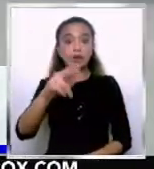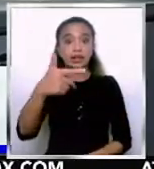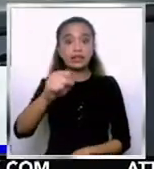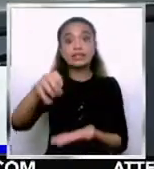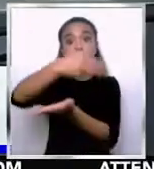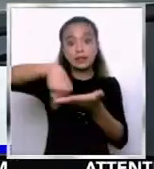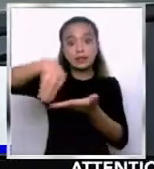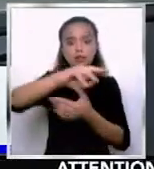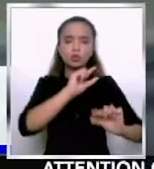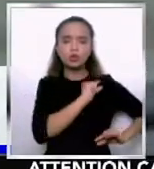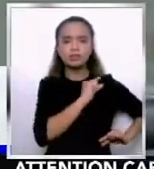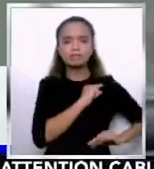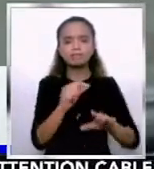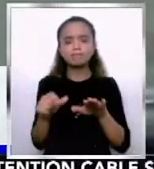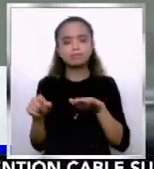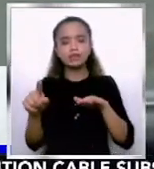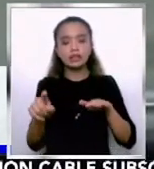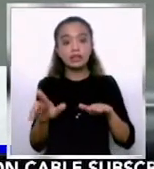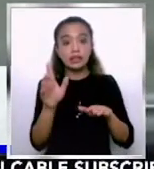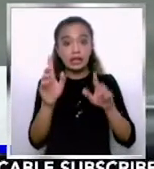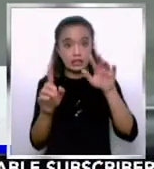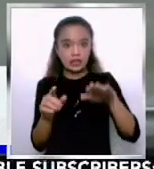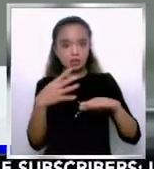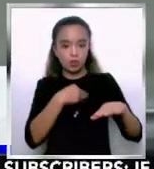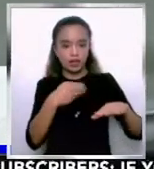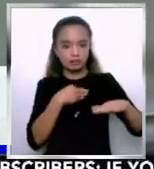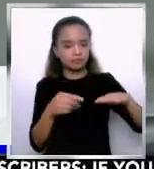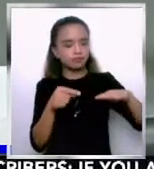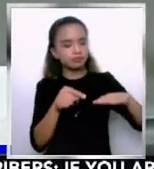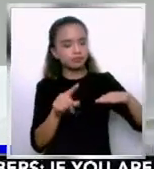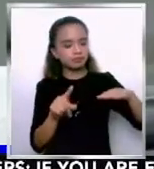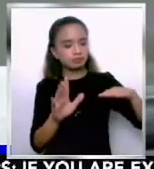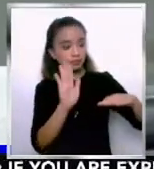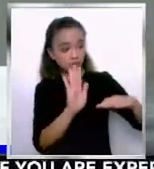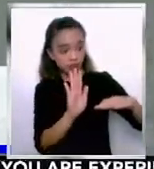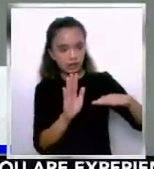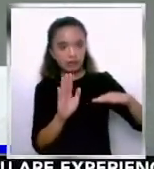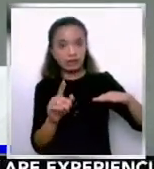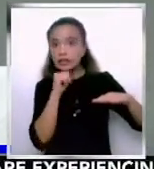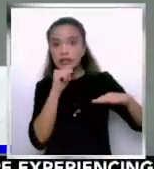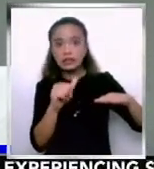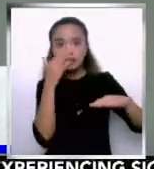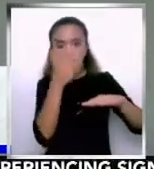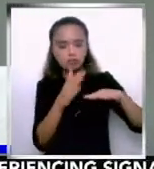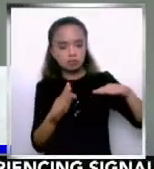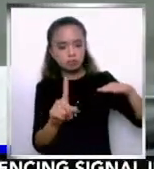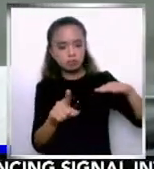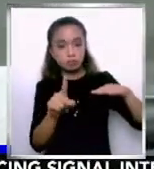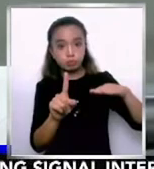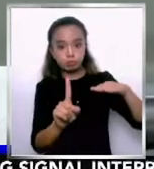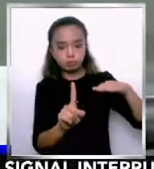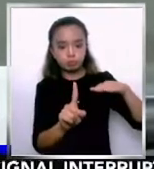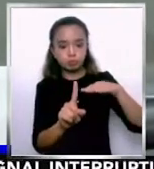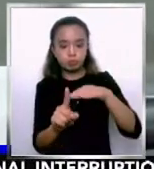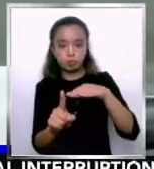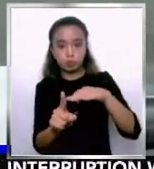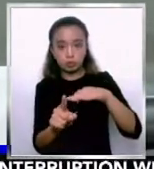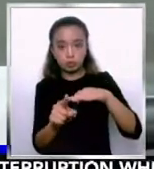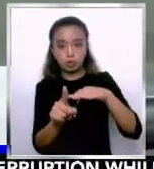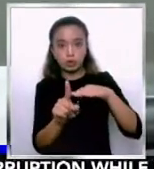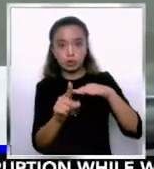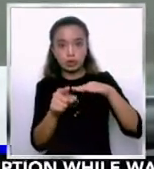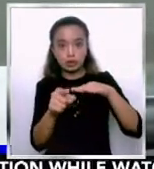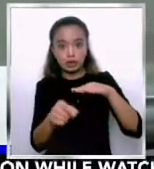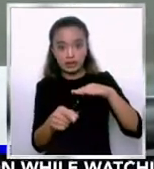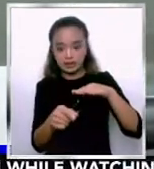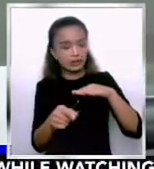gwardya. Pinahinto niya ang isang puting SUV. Pero imbis tumigil, binangga ng SUV ang gwardya. At kahit bumagsak na ang